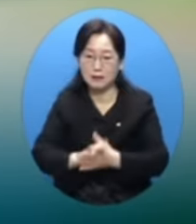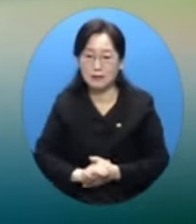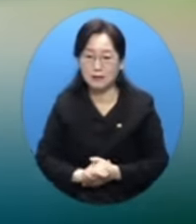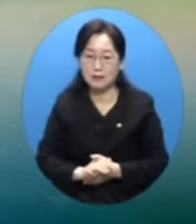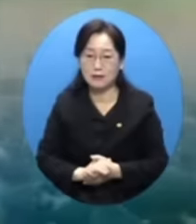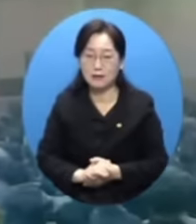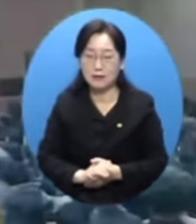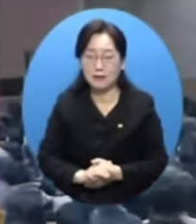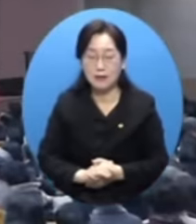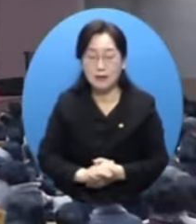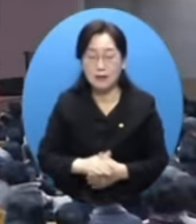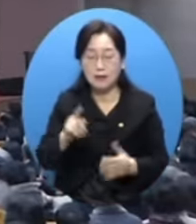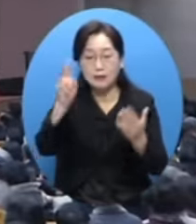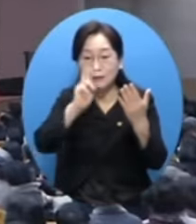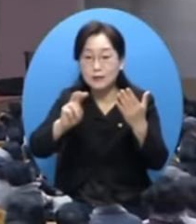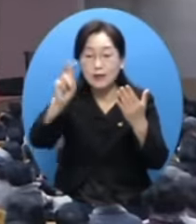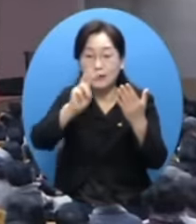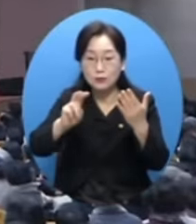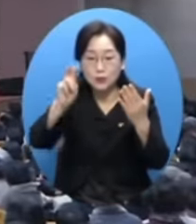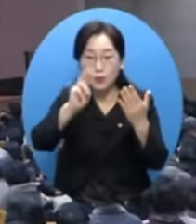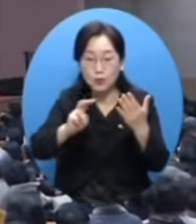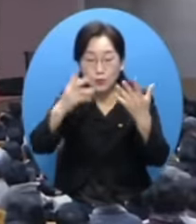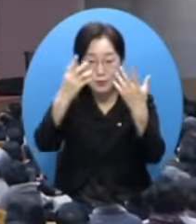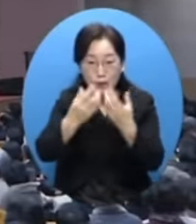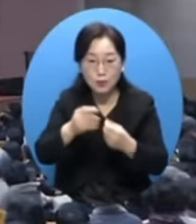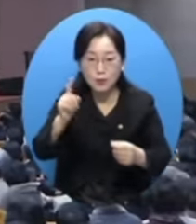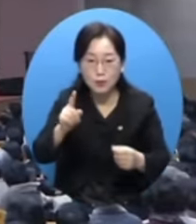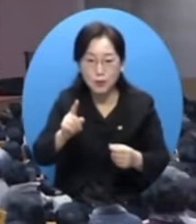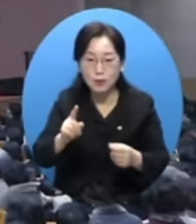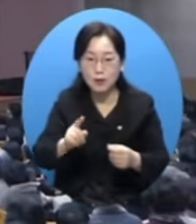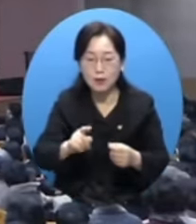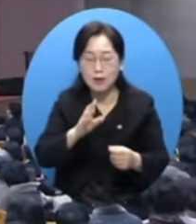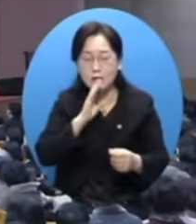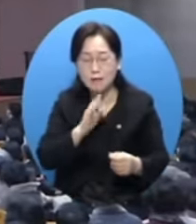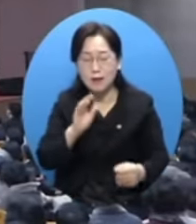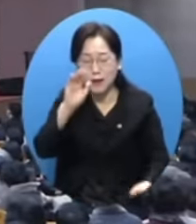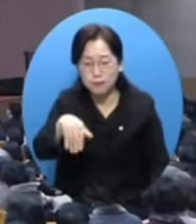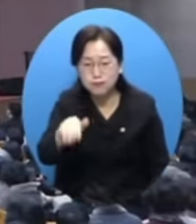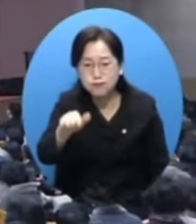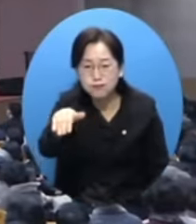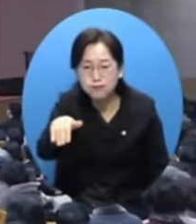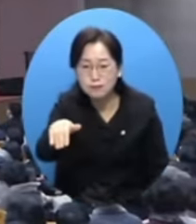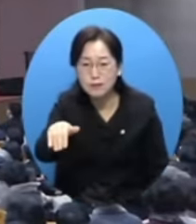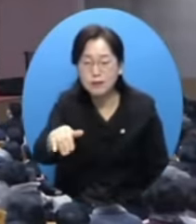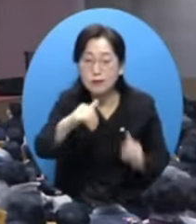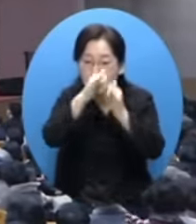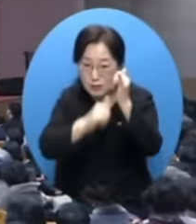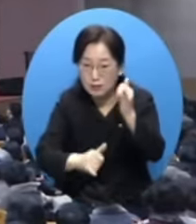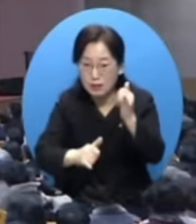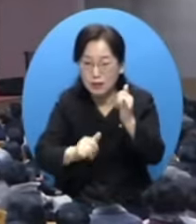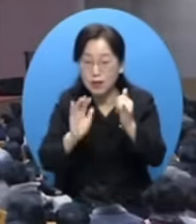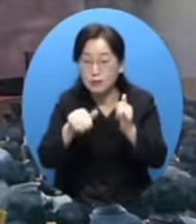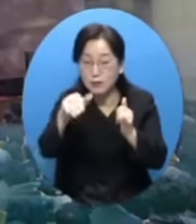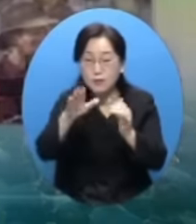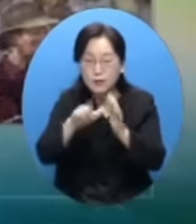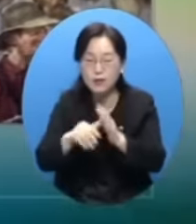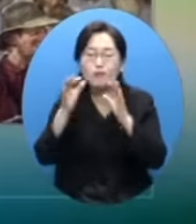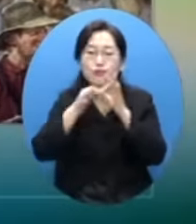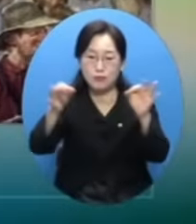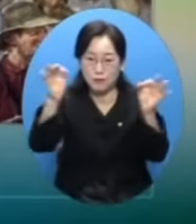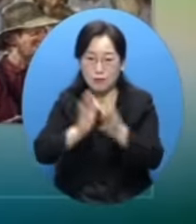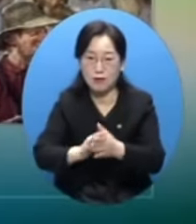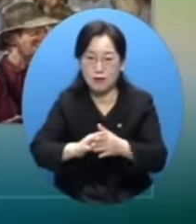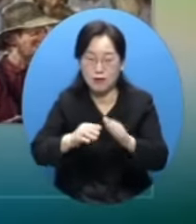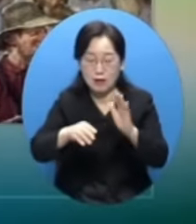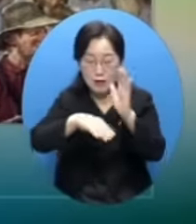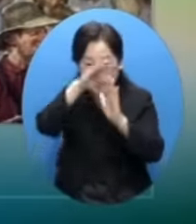이 어메이징 그레이스 찬송은 역사의 중요한 굴곡이 있을 때마다 중요한 시절 때마다 불려졌습니다. 남북전쟁 때 불려졌고요.